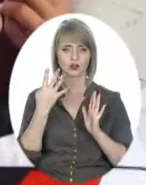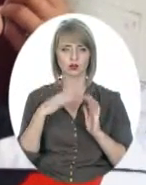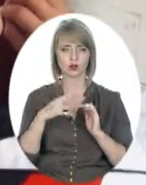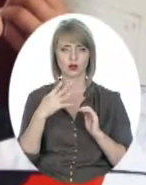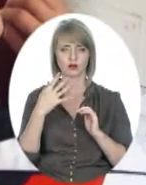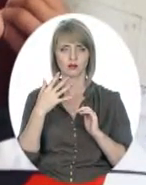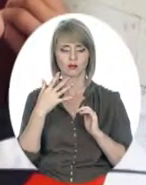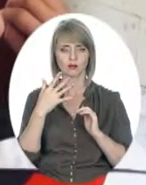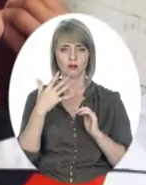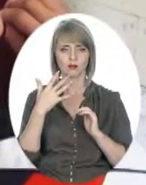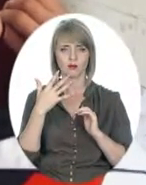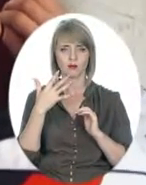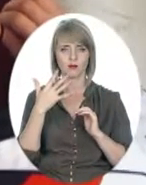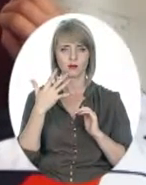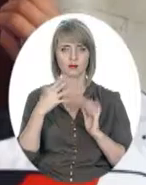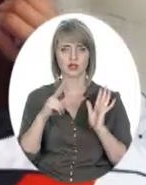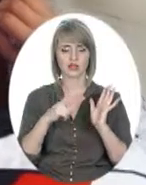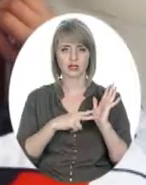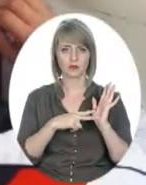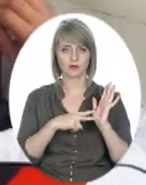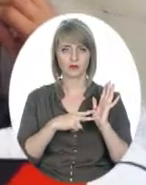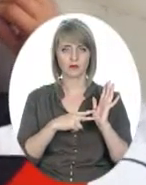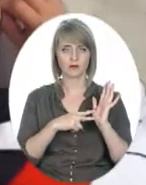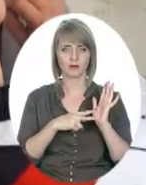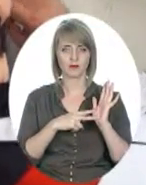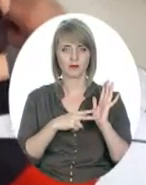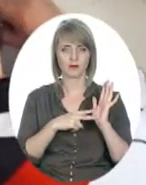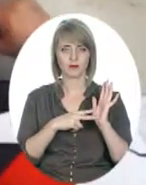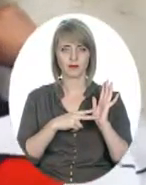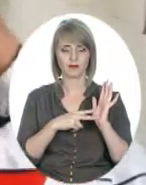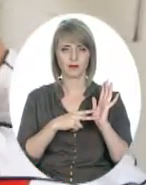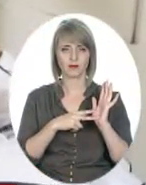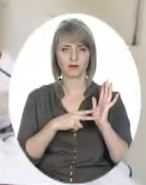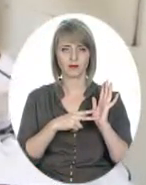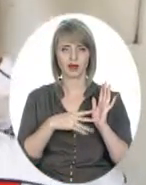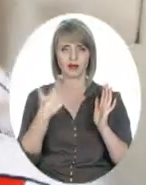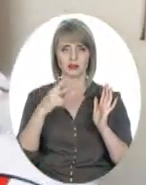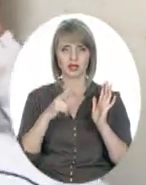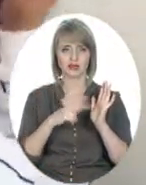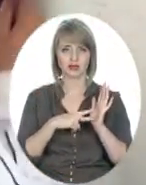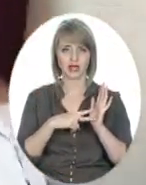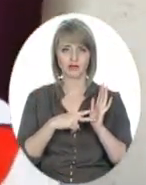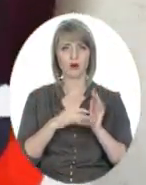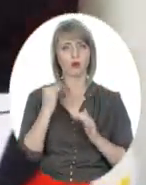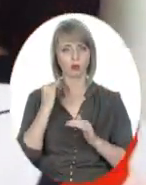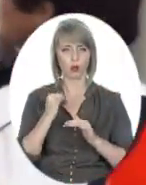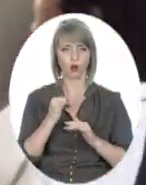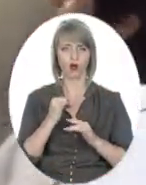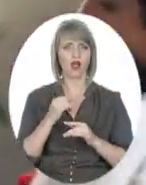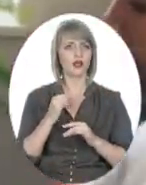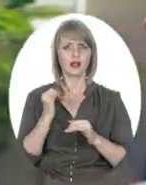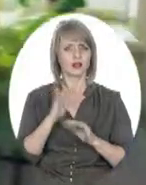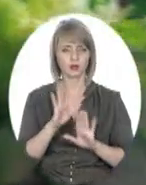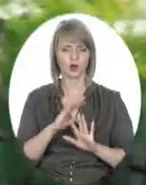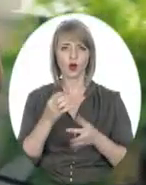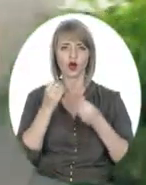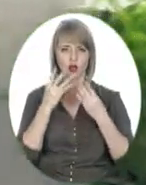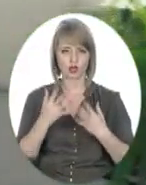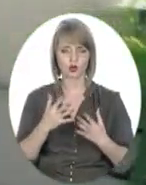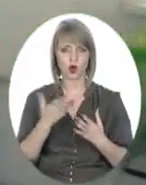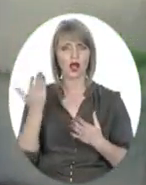Наша сегодняшняя героиня о таком успехе не мечтает. Понимает, время упущено, но рук не опускает. На всероссийские соревнования